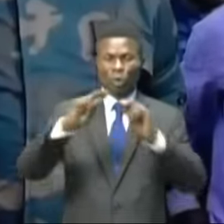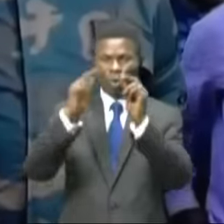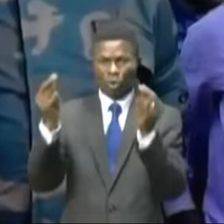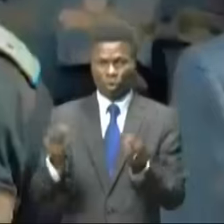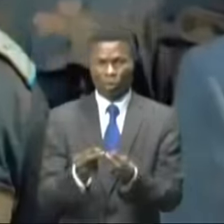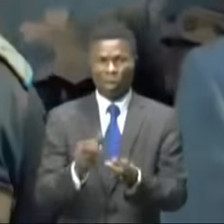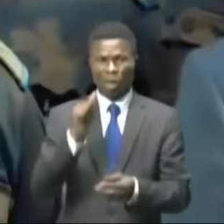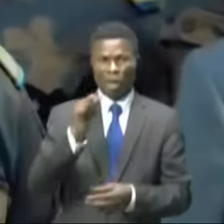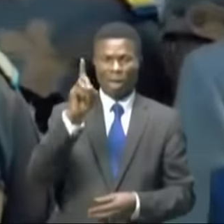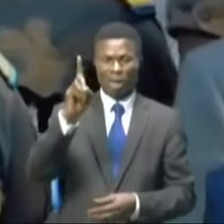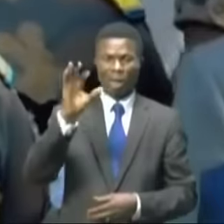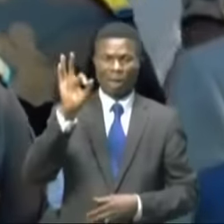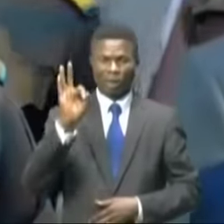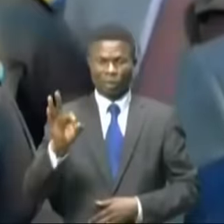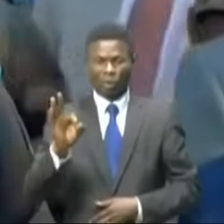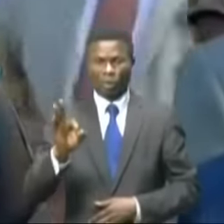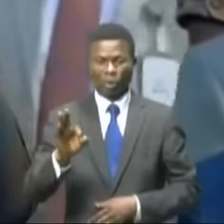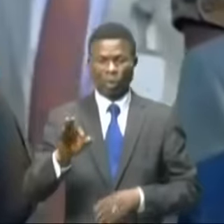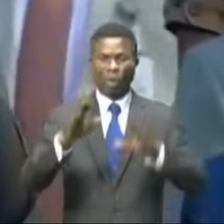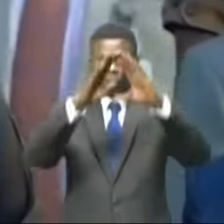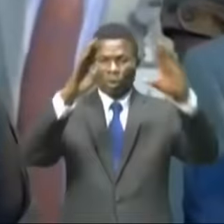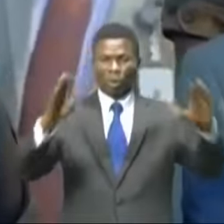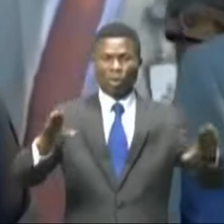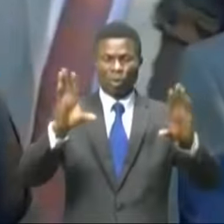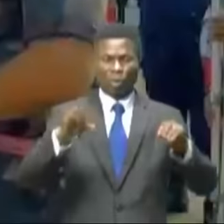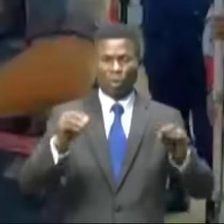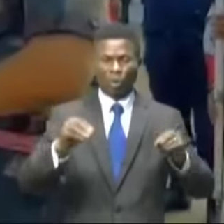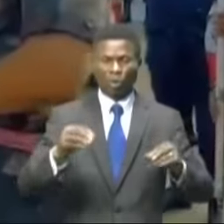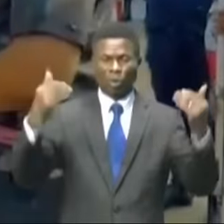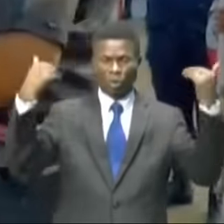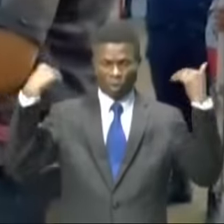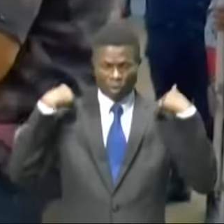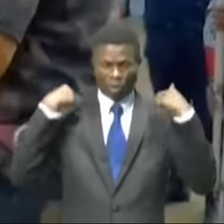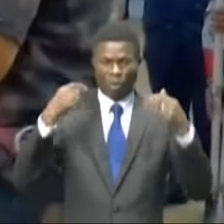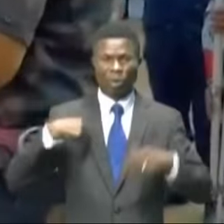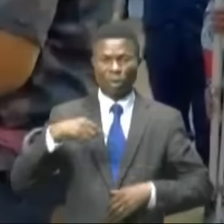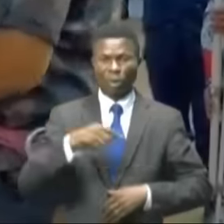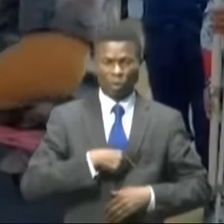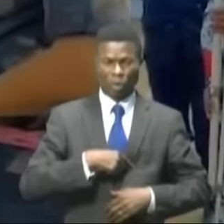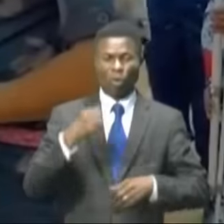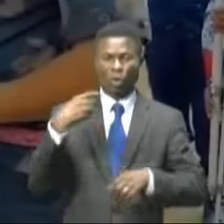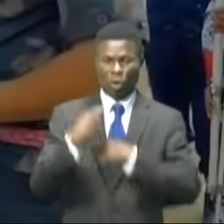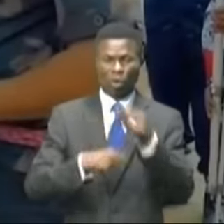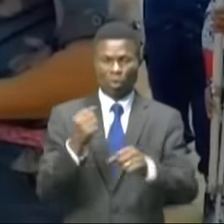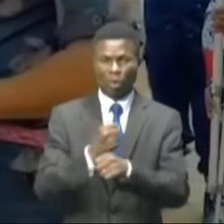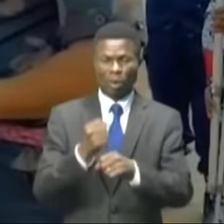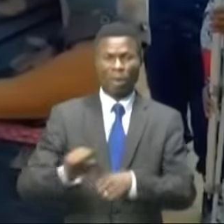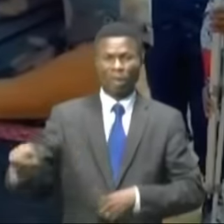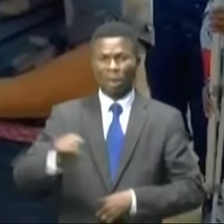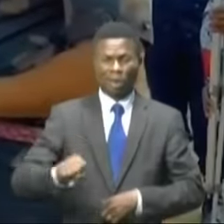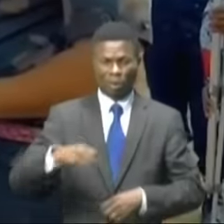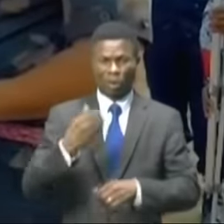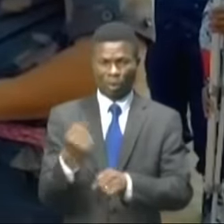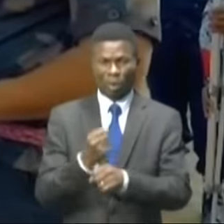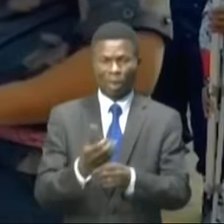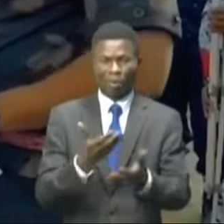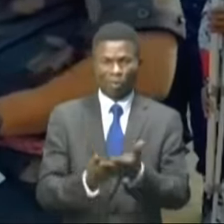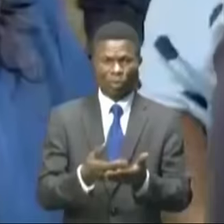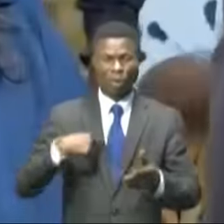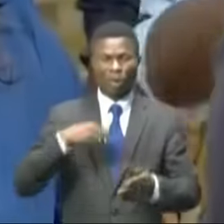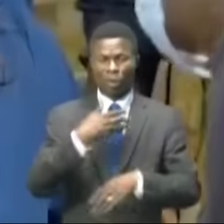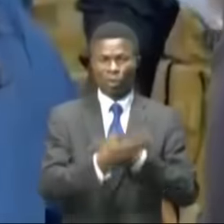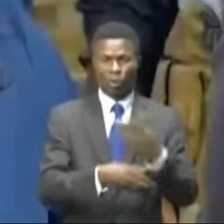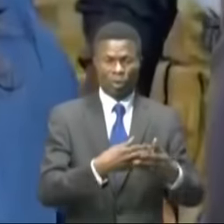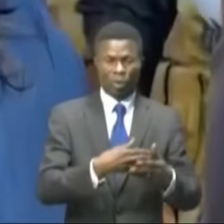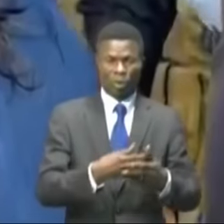ADEF au niveau de commandant. Nous avons monté des opérations au niveau des secteurs opérationnels. Et nous avons fait